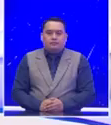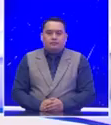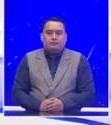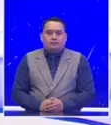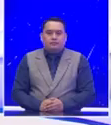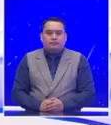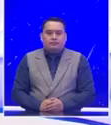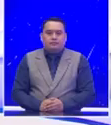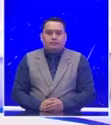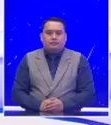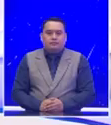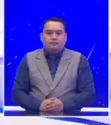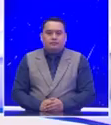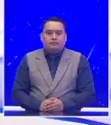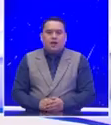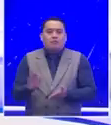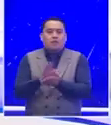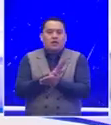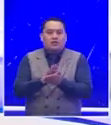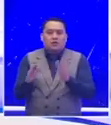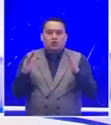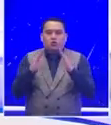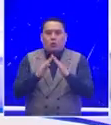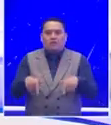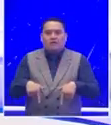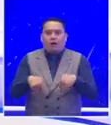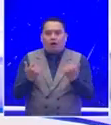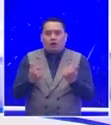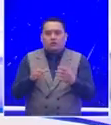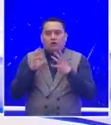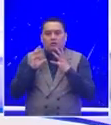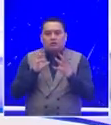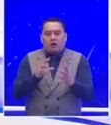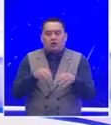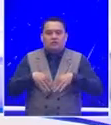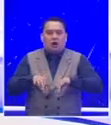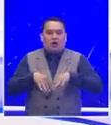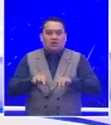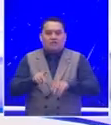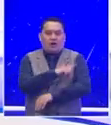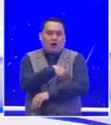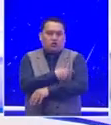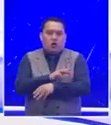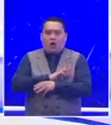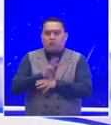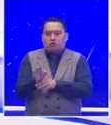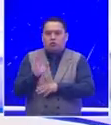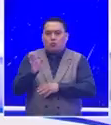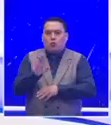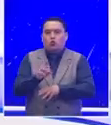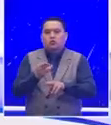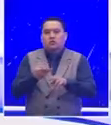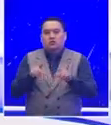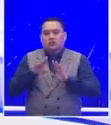К новостям республики. Бесплатным жильем в гостиницах, а также транспортом обеспечат врачей в Нур-Султане. Такую информацию